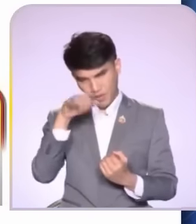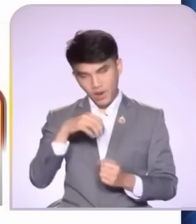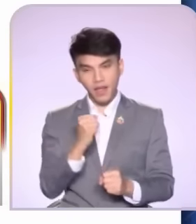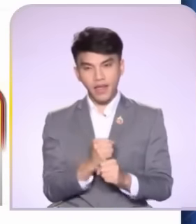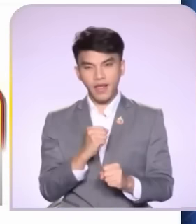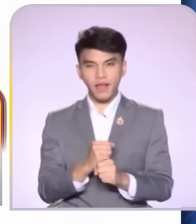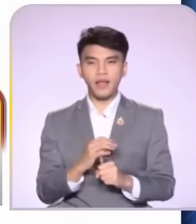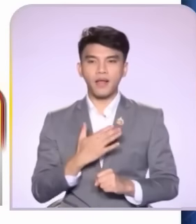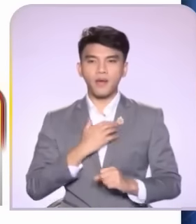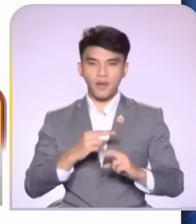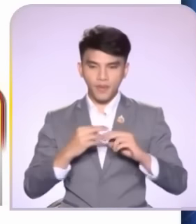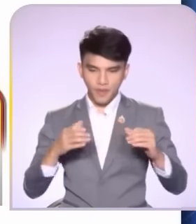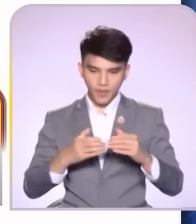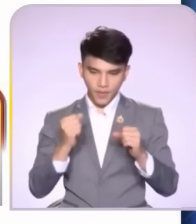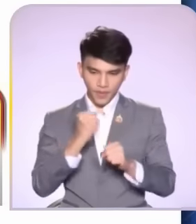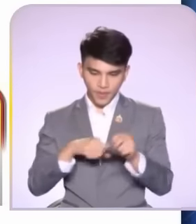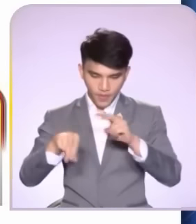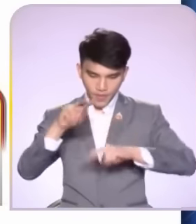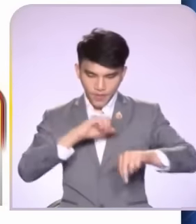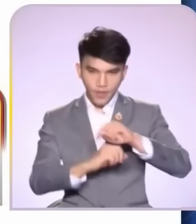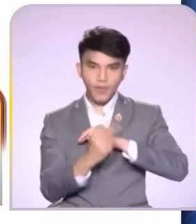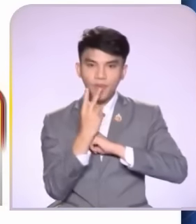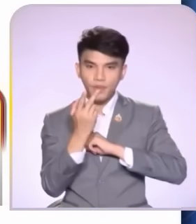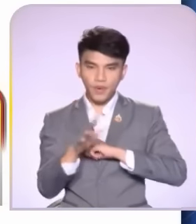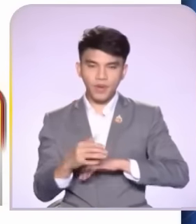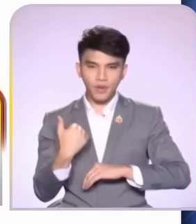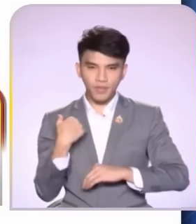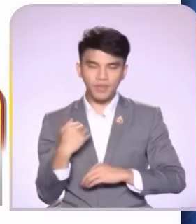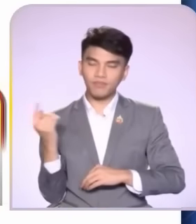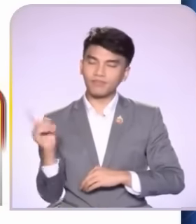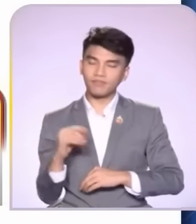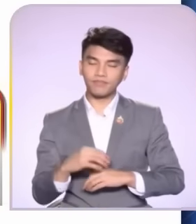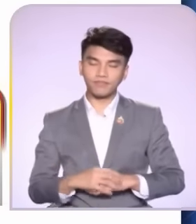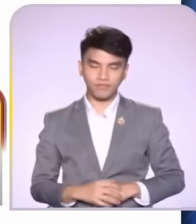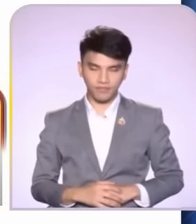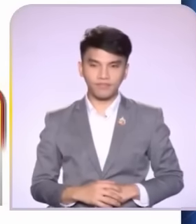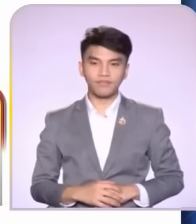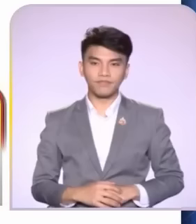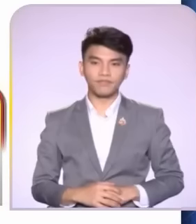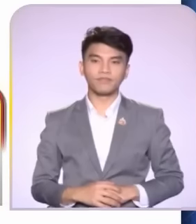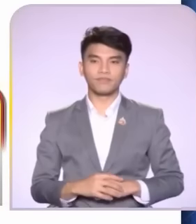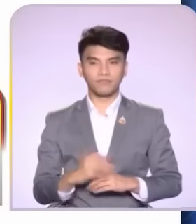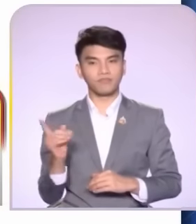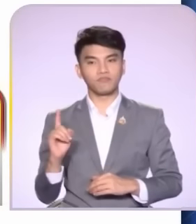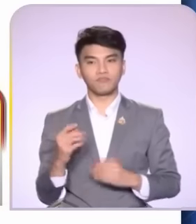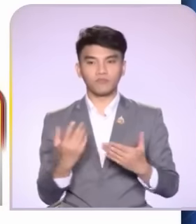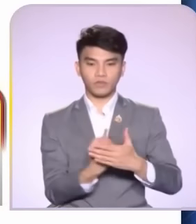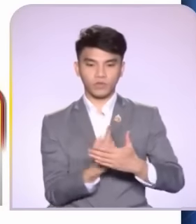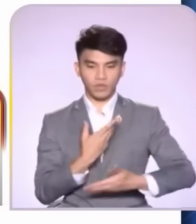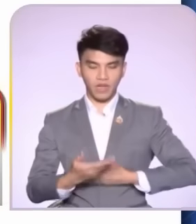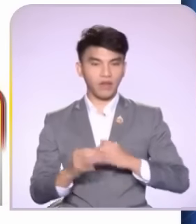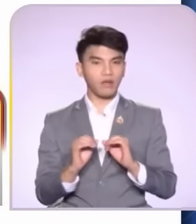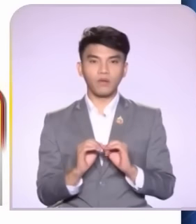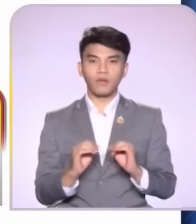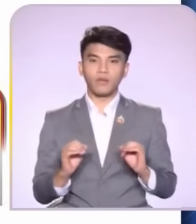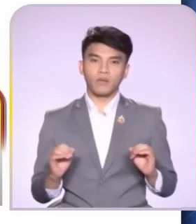ของผมได้ให้ทีมงานตรวจสอบข้อมูลปรากฏมีหลายเคสตามที่เกิดดราม่ากลับไม่ได้เป็นตัวแทนจำหน่ายของผ